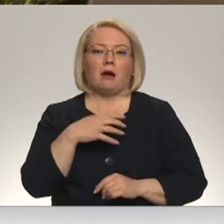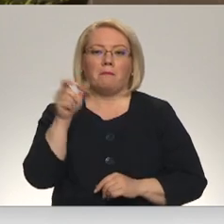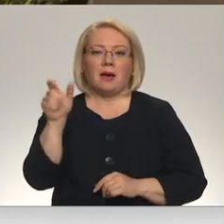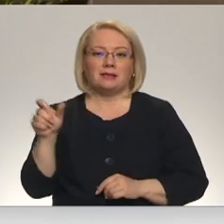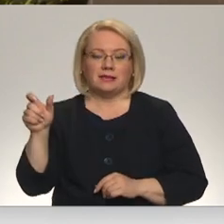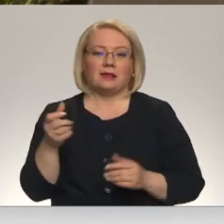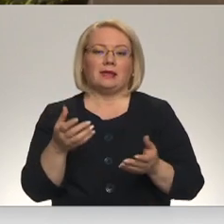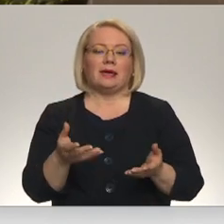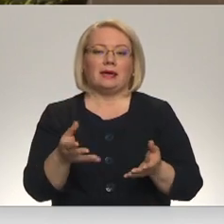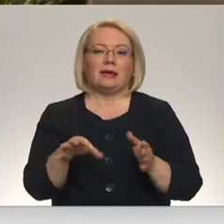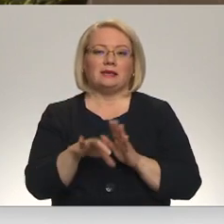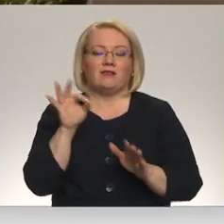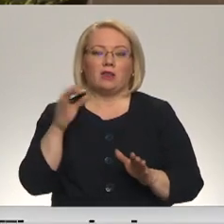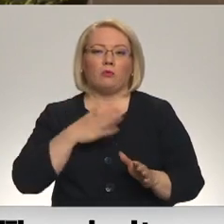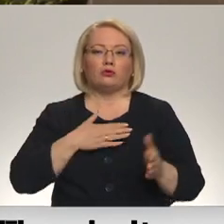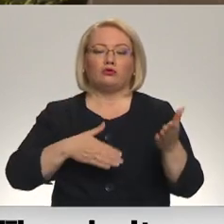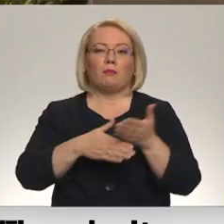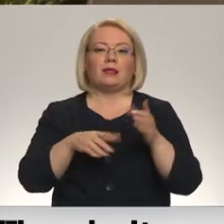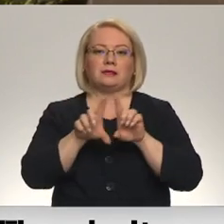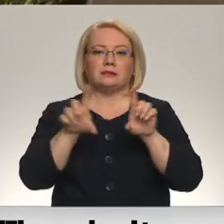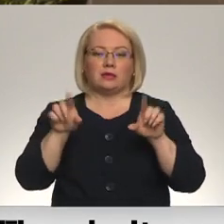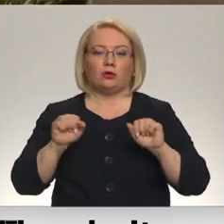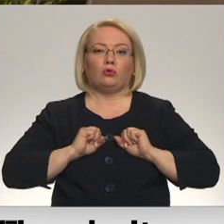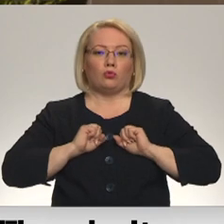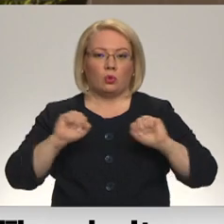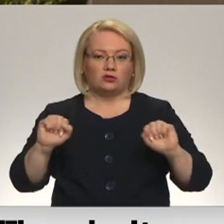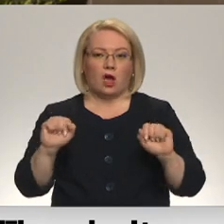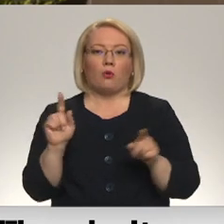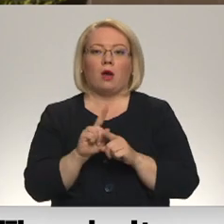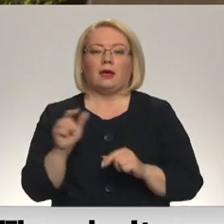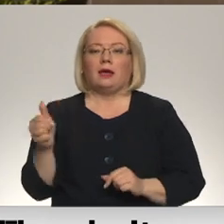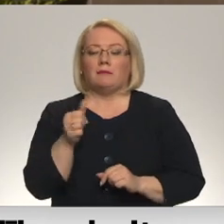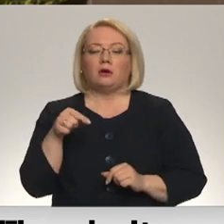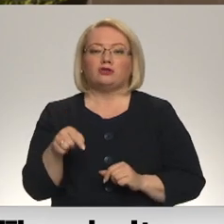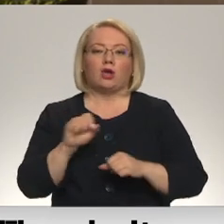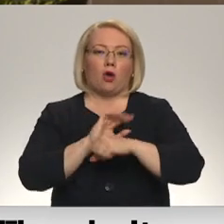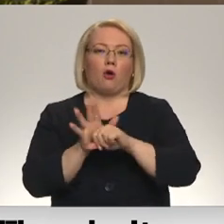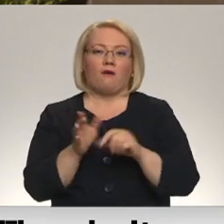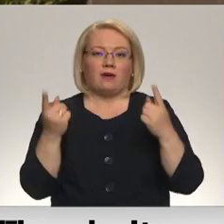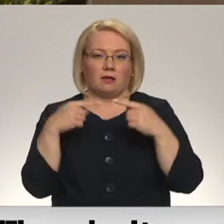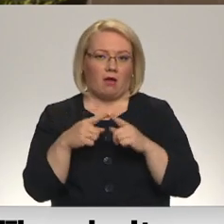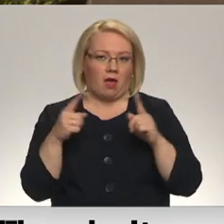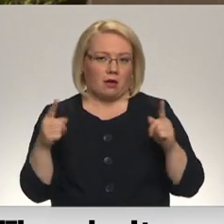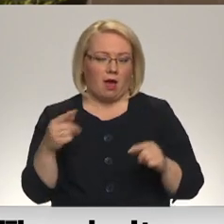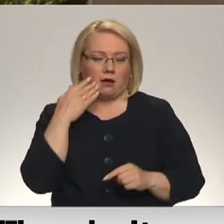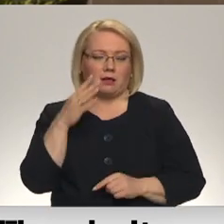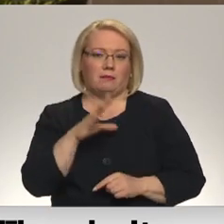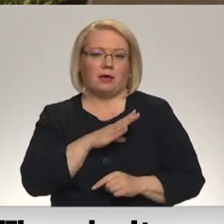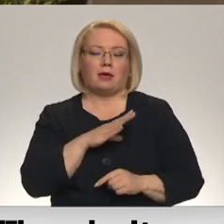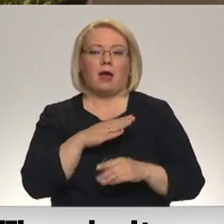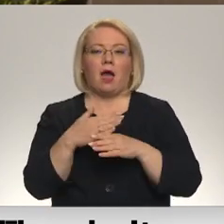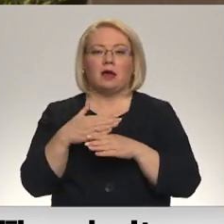dzemdību palīdzības iestādi kā drošāko, it īpaši arī šajā Covid laikā, kad mums bija šīs